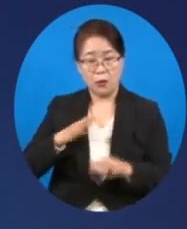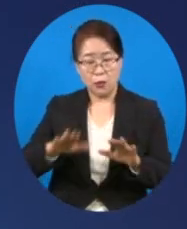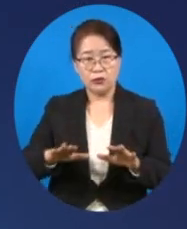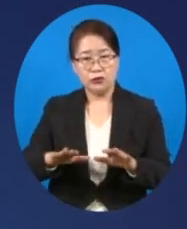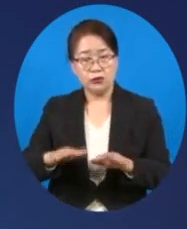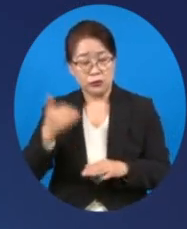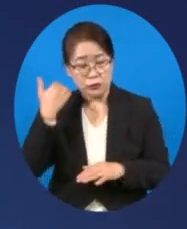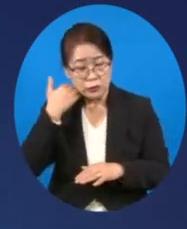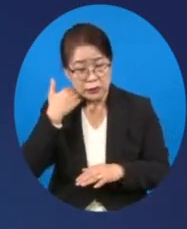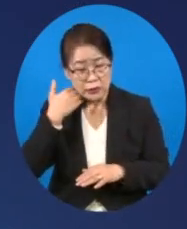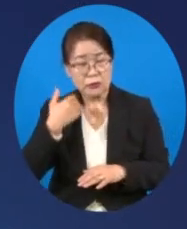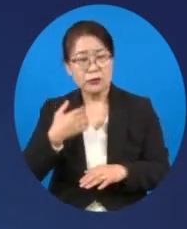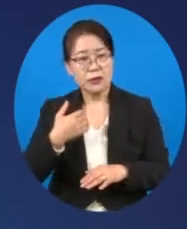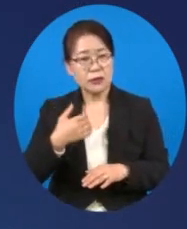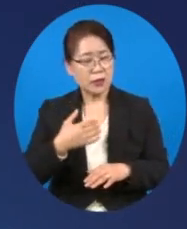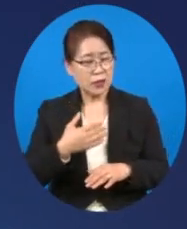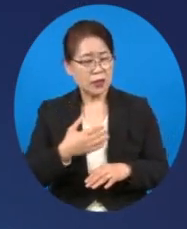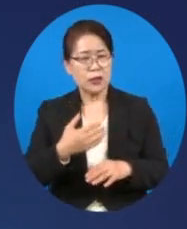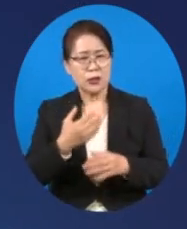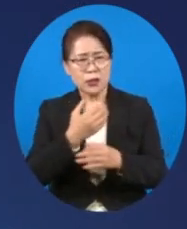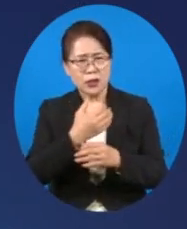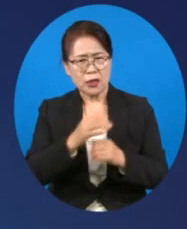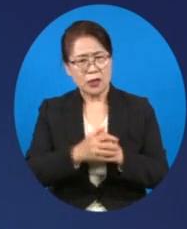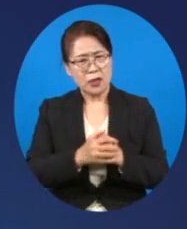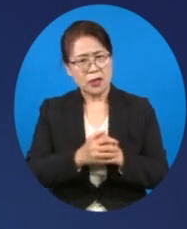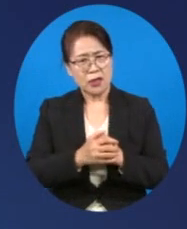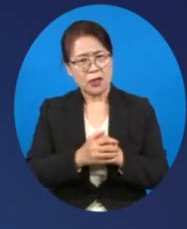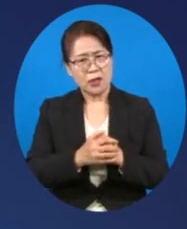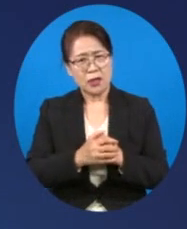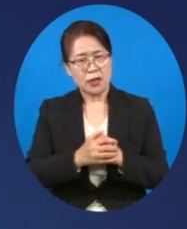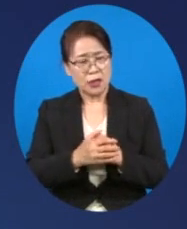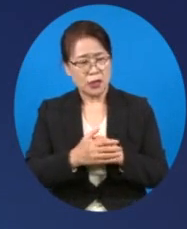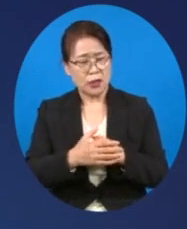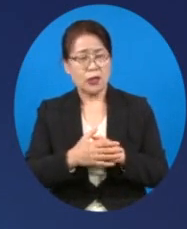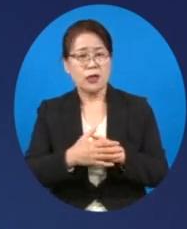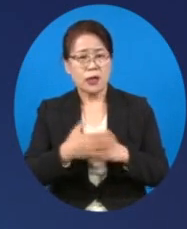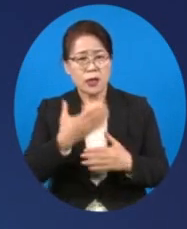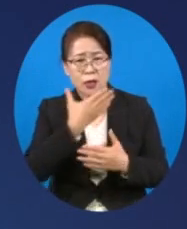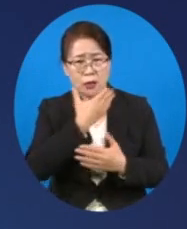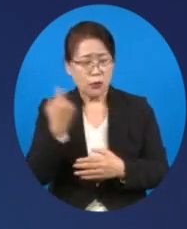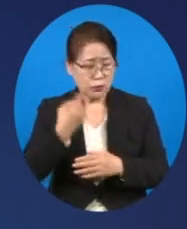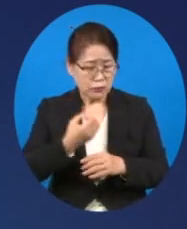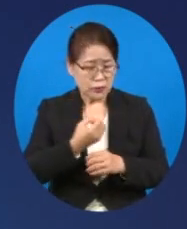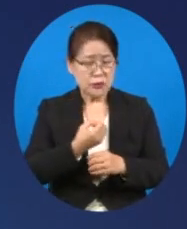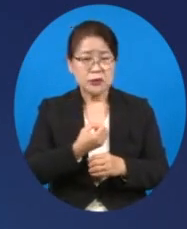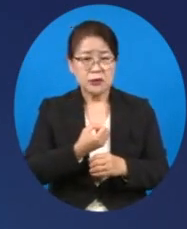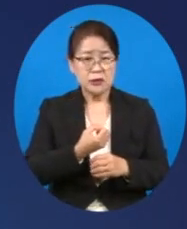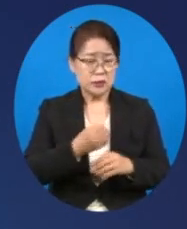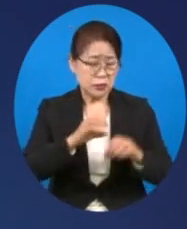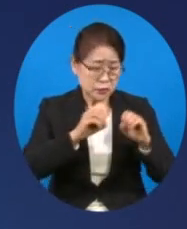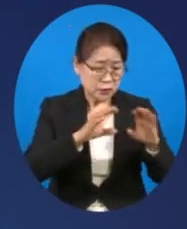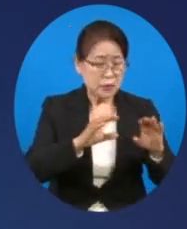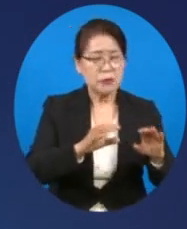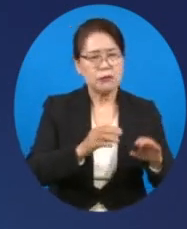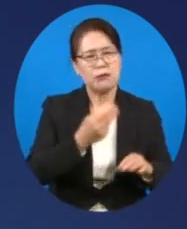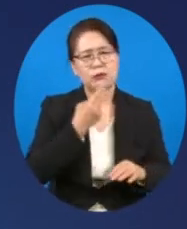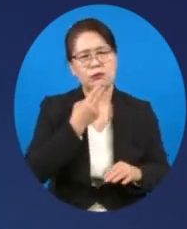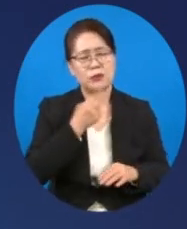누군가에게이 용서의 복음을 전하지 않는다면 그 사람은